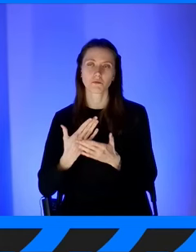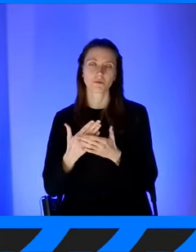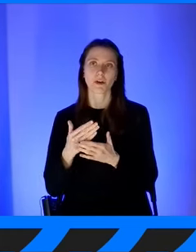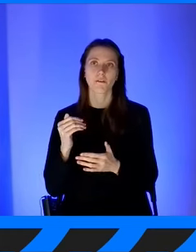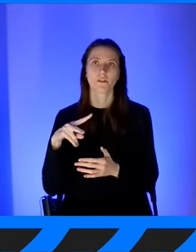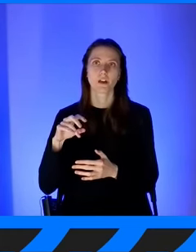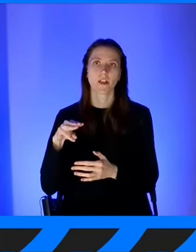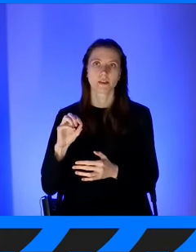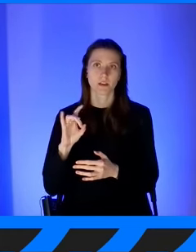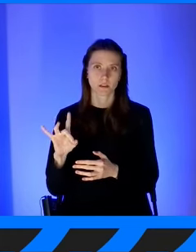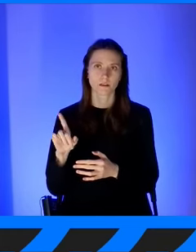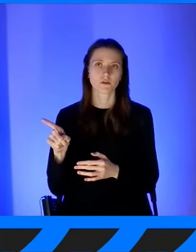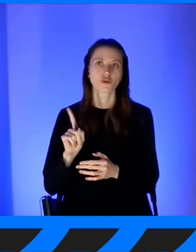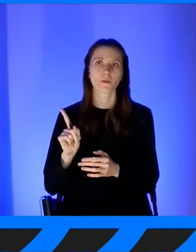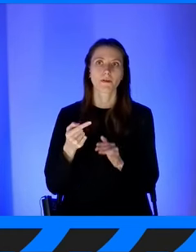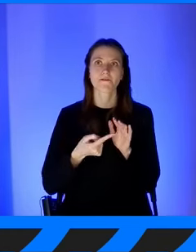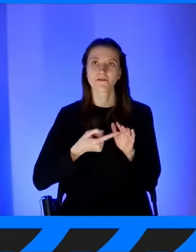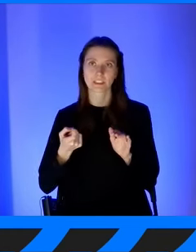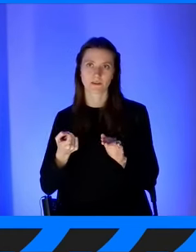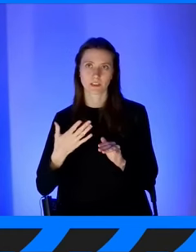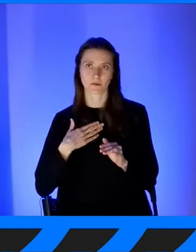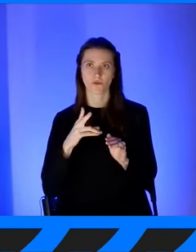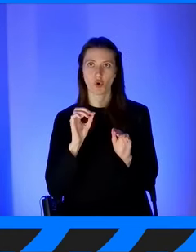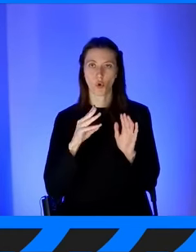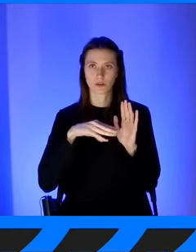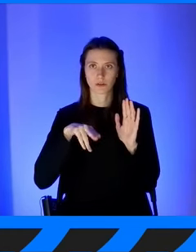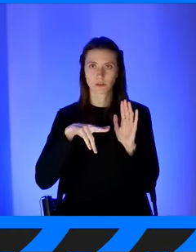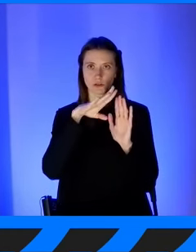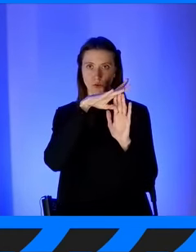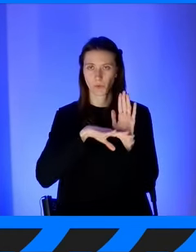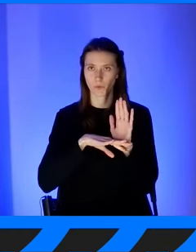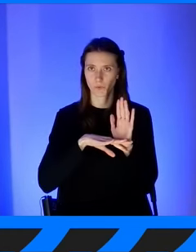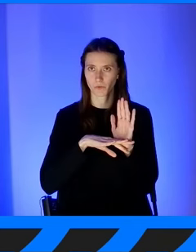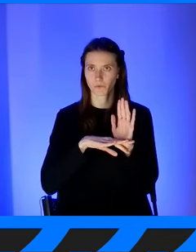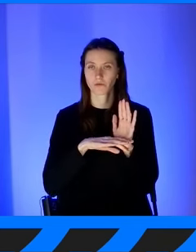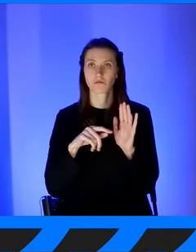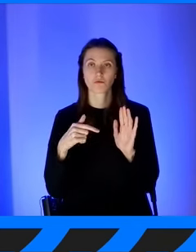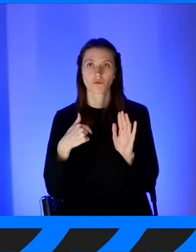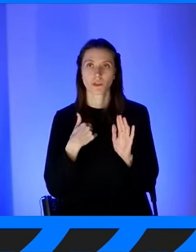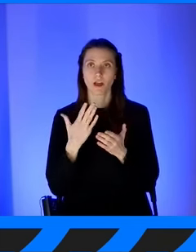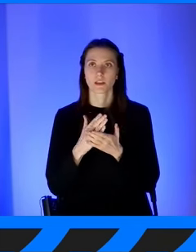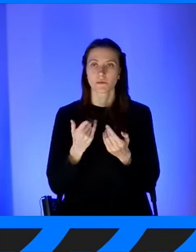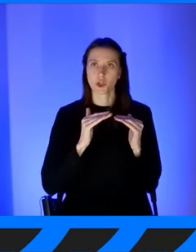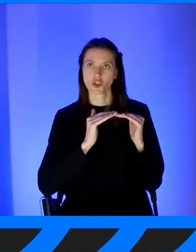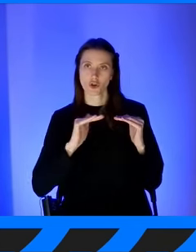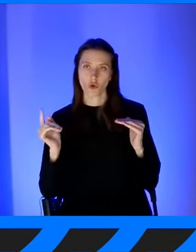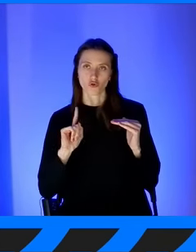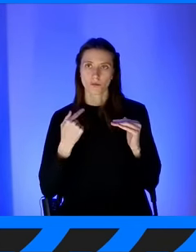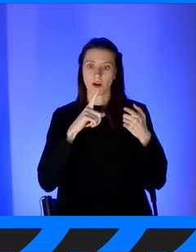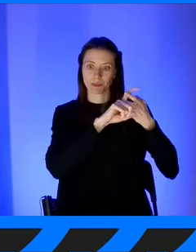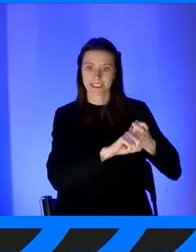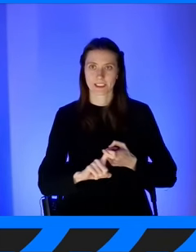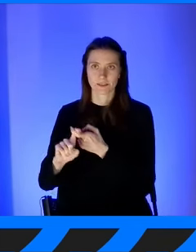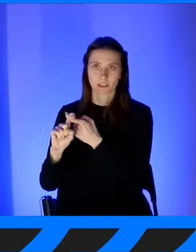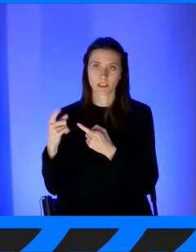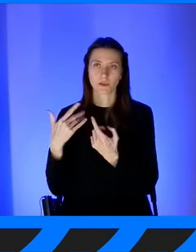там вызвать из моего кода Face ID, то я прохожу через некую прослойку, чтобы до него достучаться.